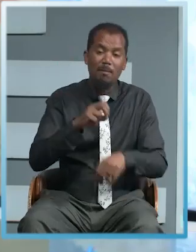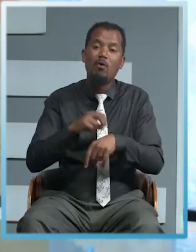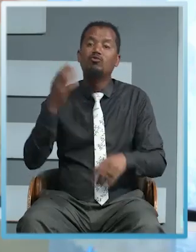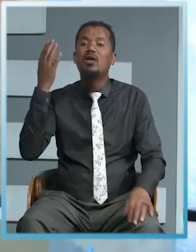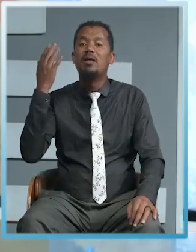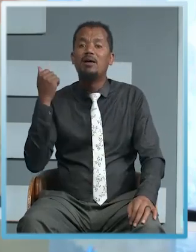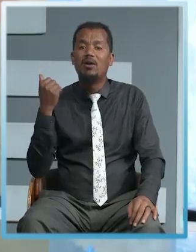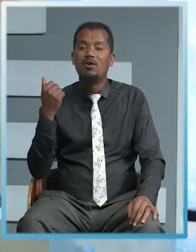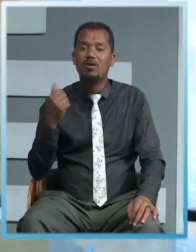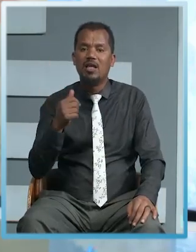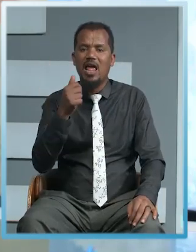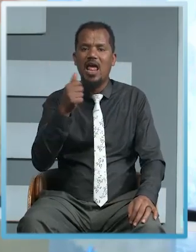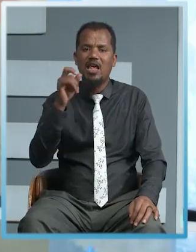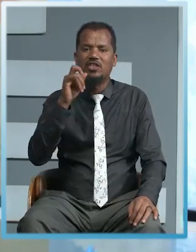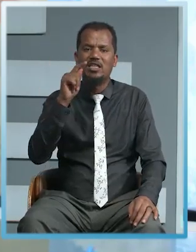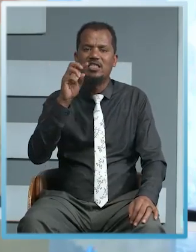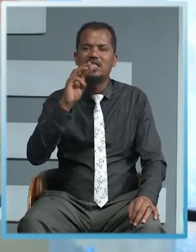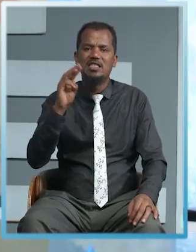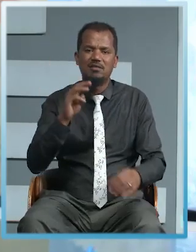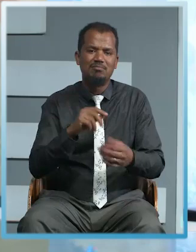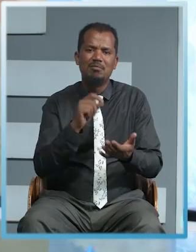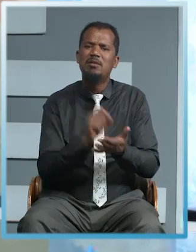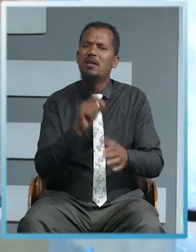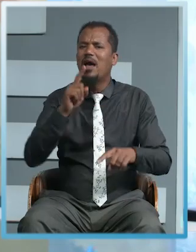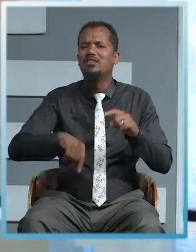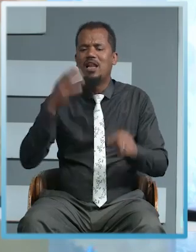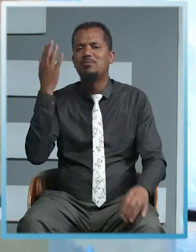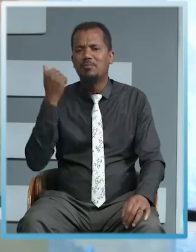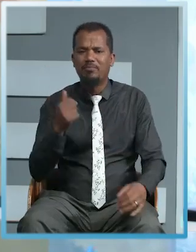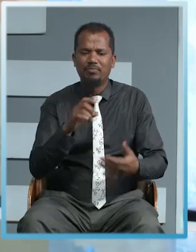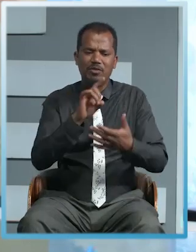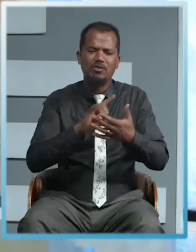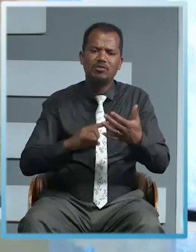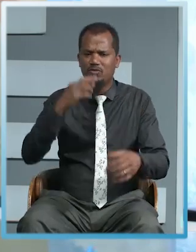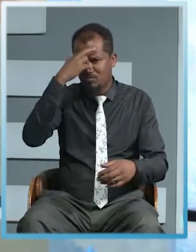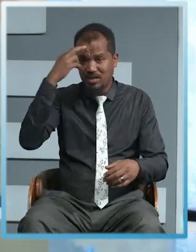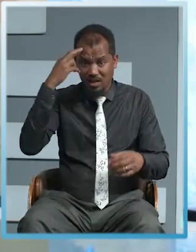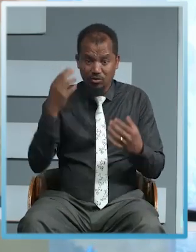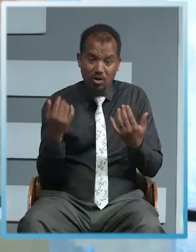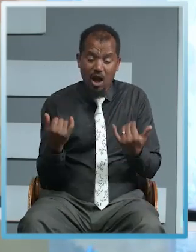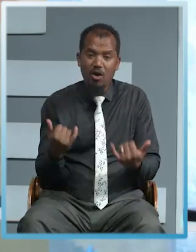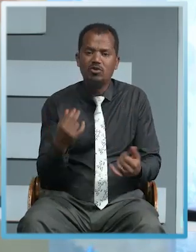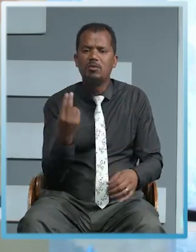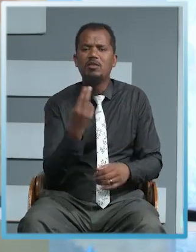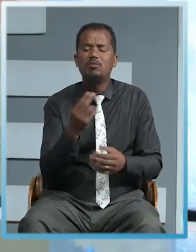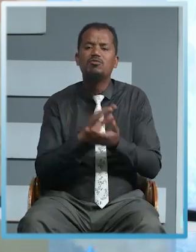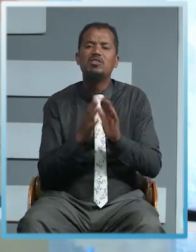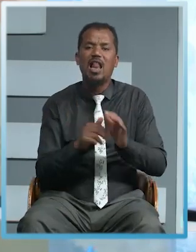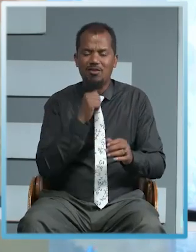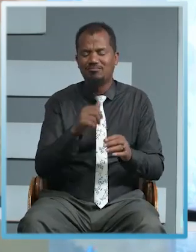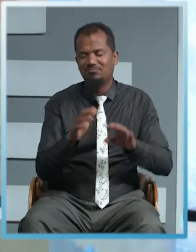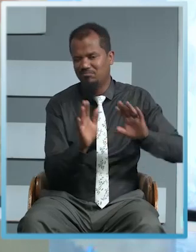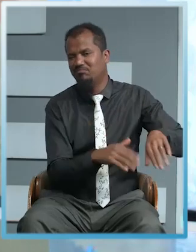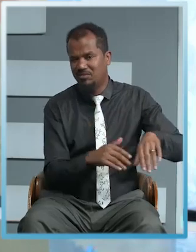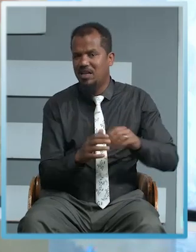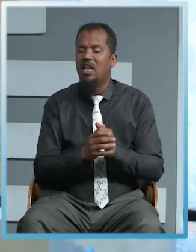በወቅቱ የነበረው ኤጀንሲ ሊመዘግበን አልቻለም። ዝርዝር ምክንያቶቹ አሁን ለአሁን የሚጠቅሙ ስላልሆነ